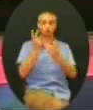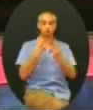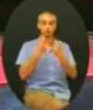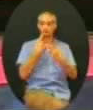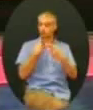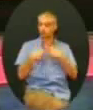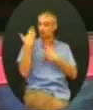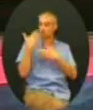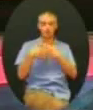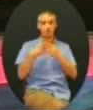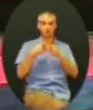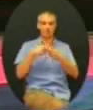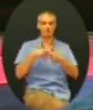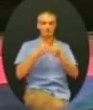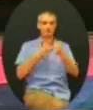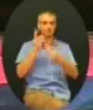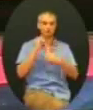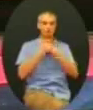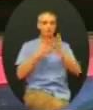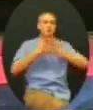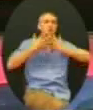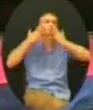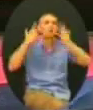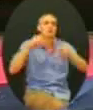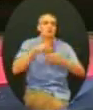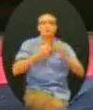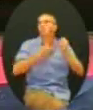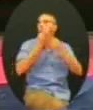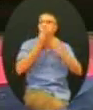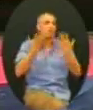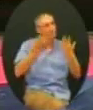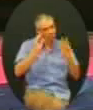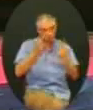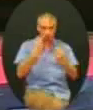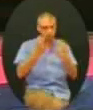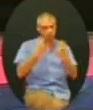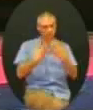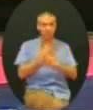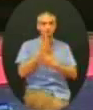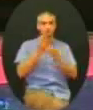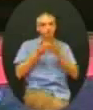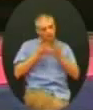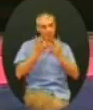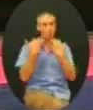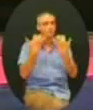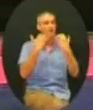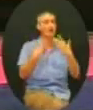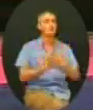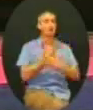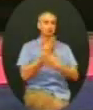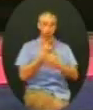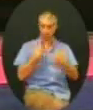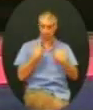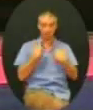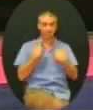שהתפקדו בשנה האחרונה למרץ. יש תהליך אדיר במרץ, מדהים, של מתפקדים חדשים, של היפתחות לקהלים חדשים.